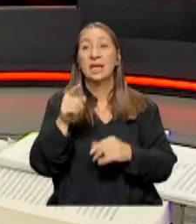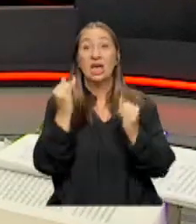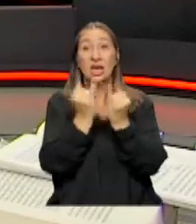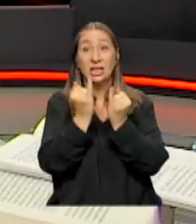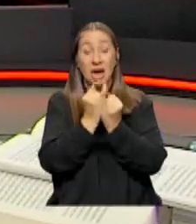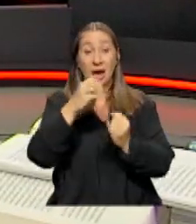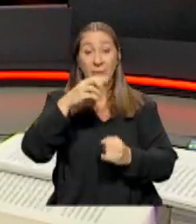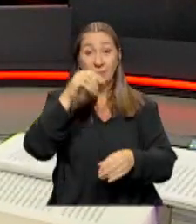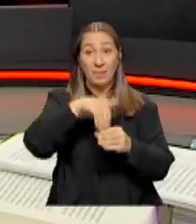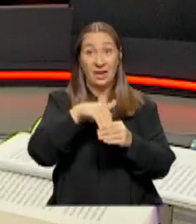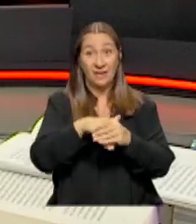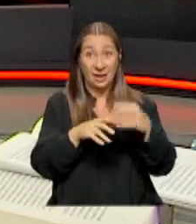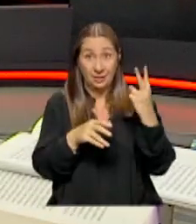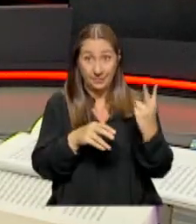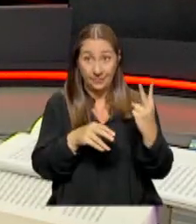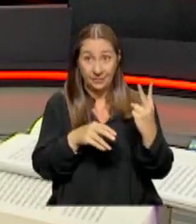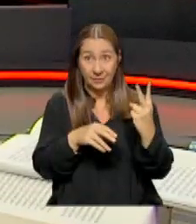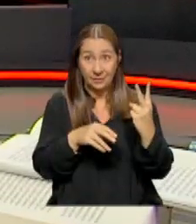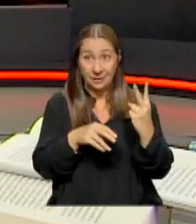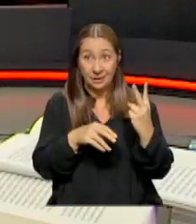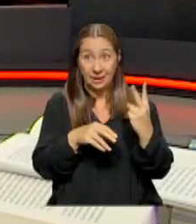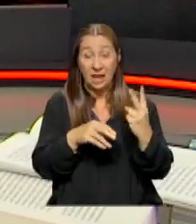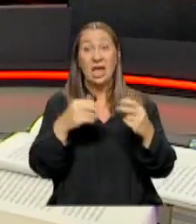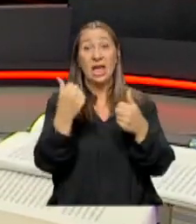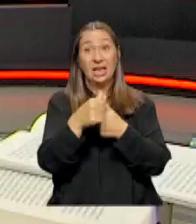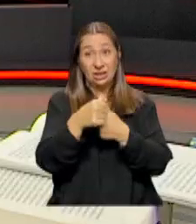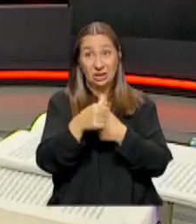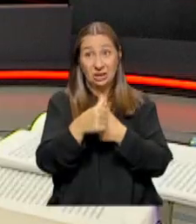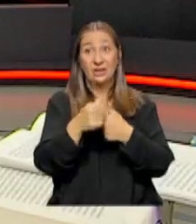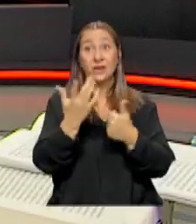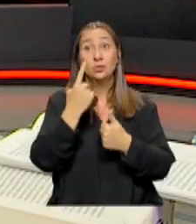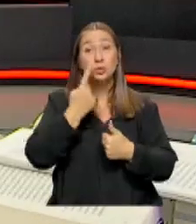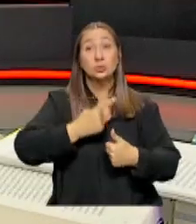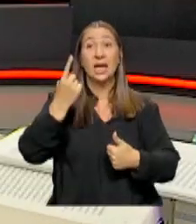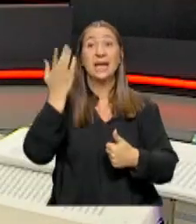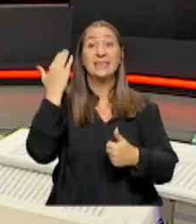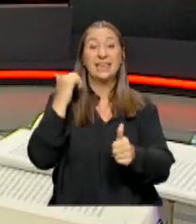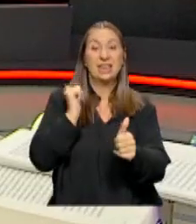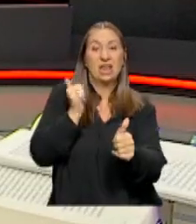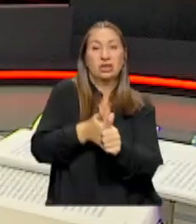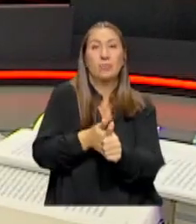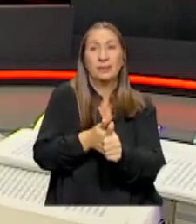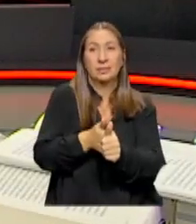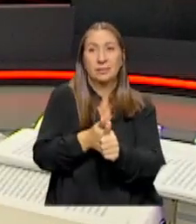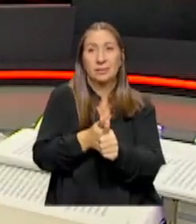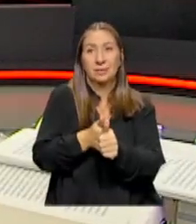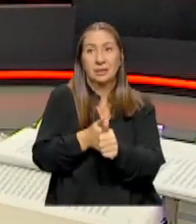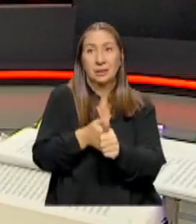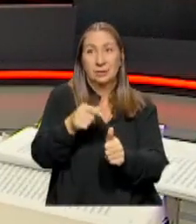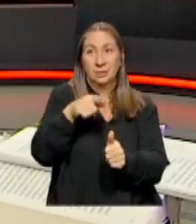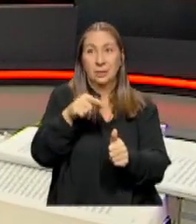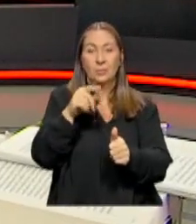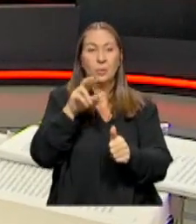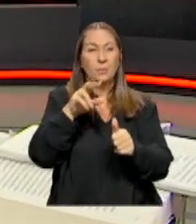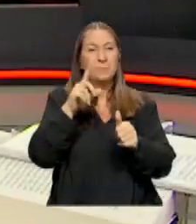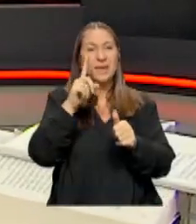kardeşi AK Parti milletvekili, eşi ve Cumhurbaşkanı eski danışmanları. Bu şey gibi